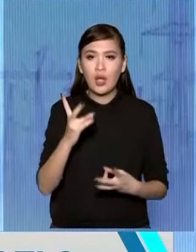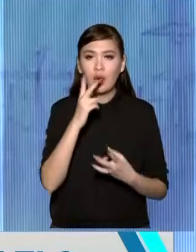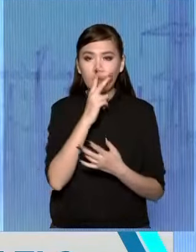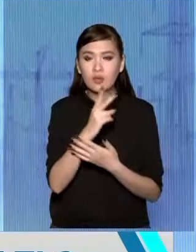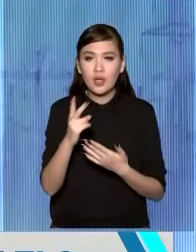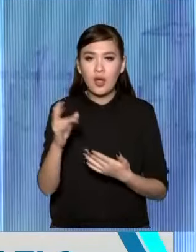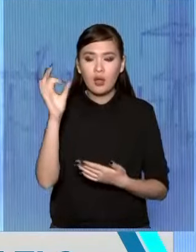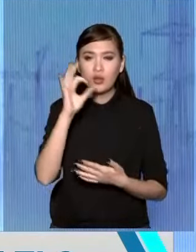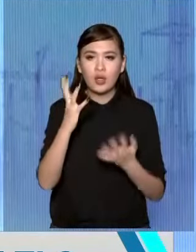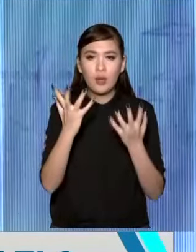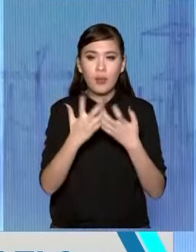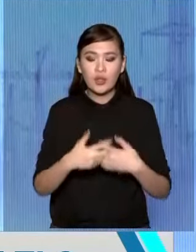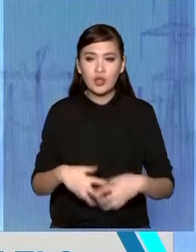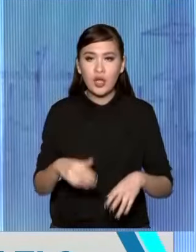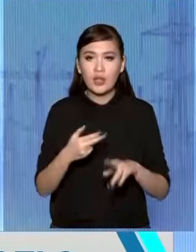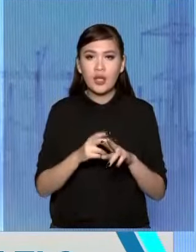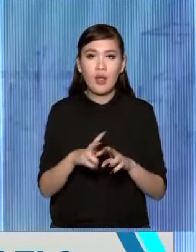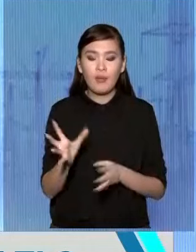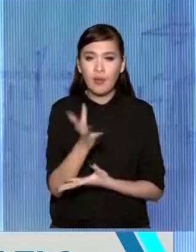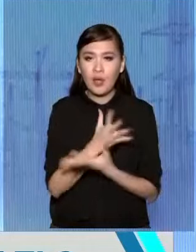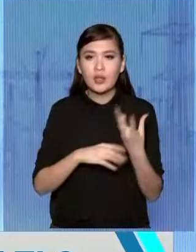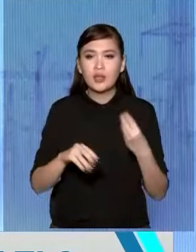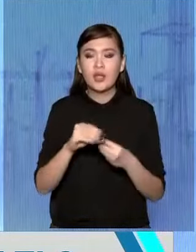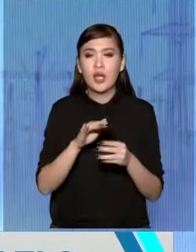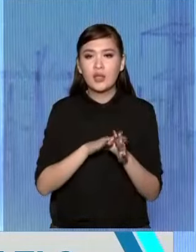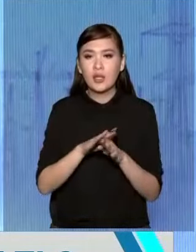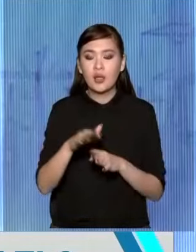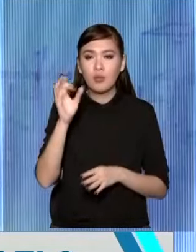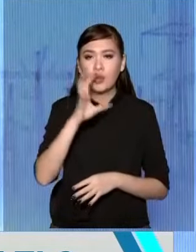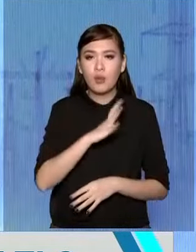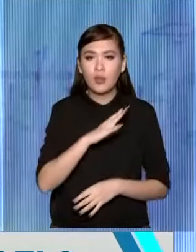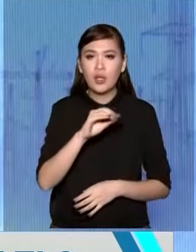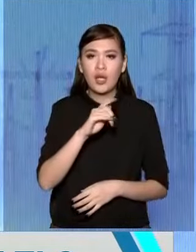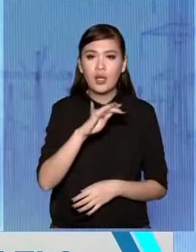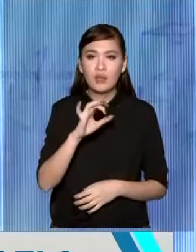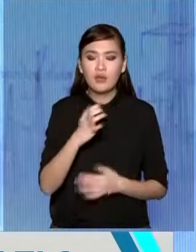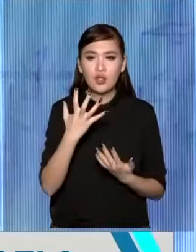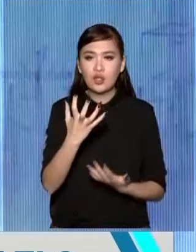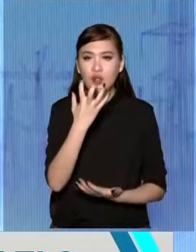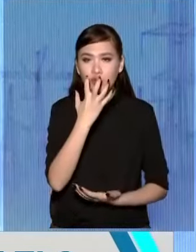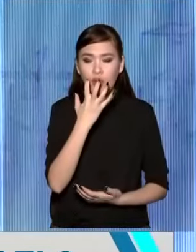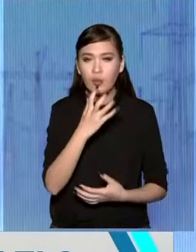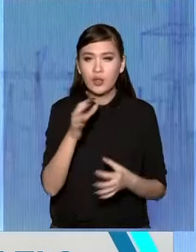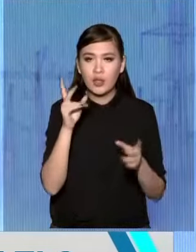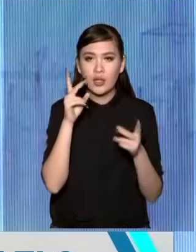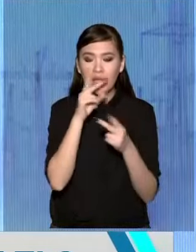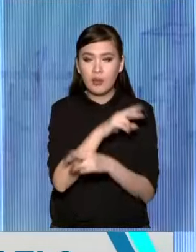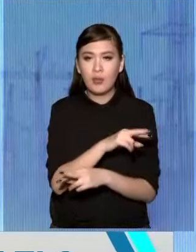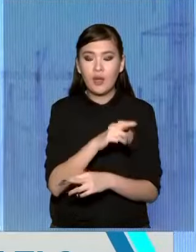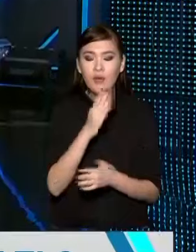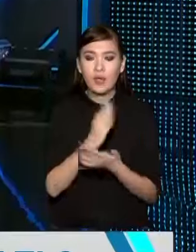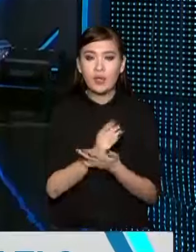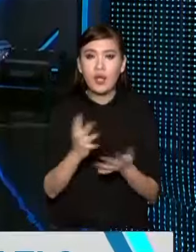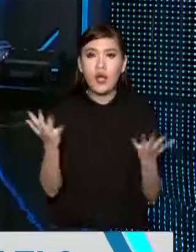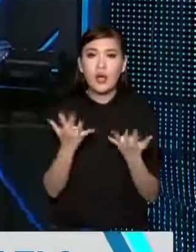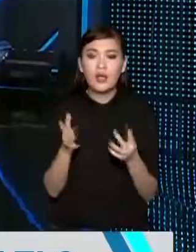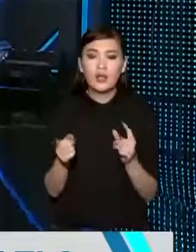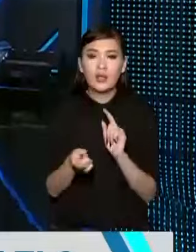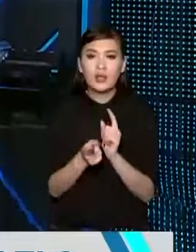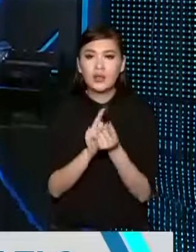цифры. Но в целом по стране, конечно, тарифы, они на тепло несправедливые. А какие изменения вы ждете